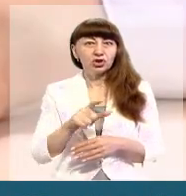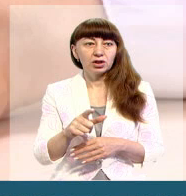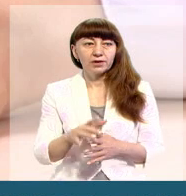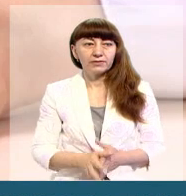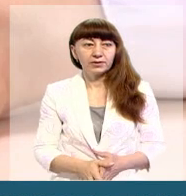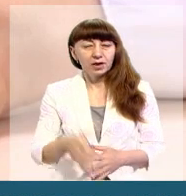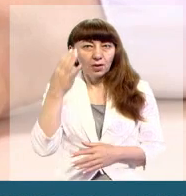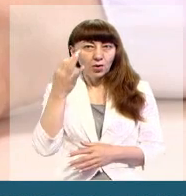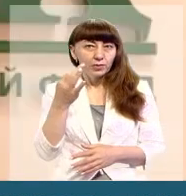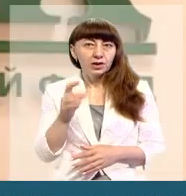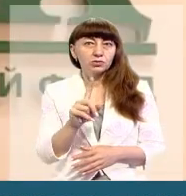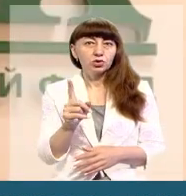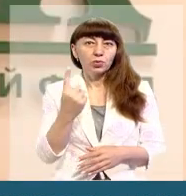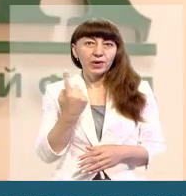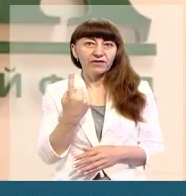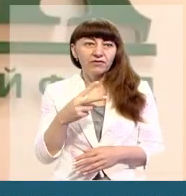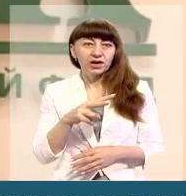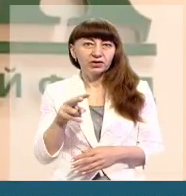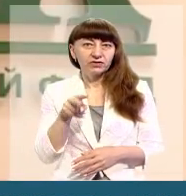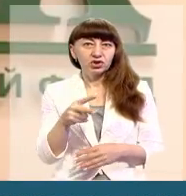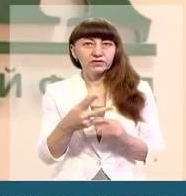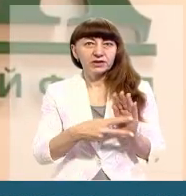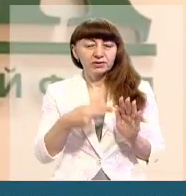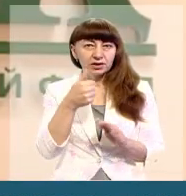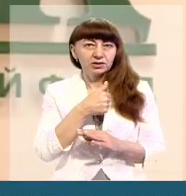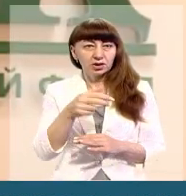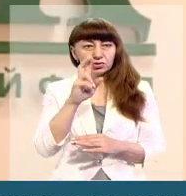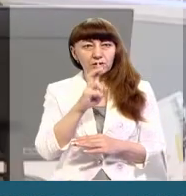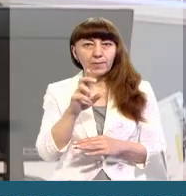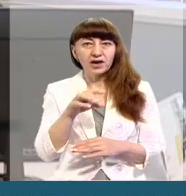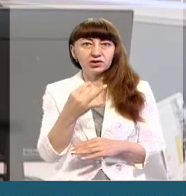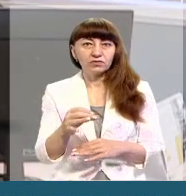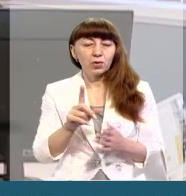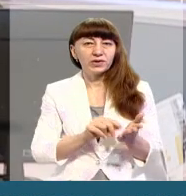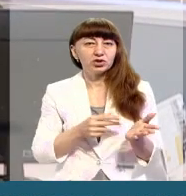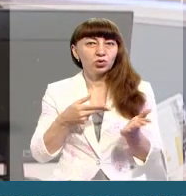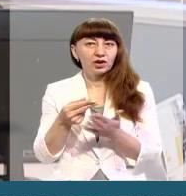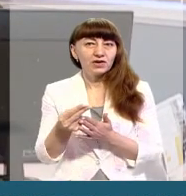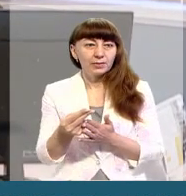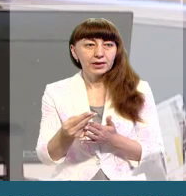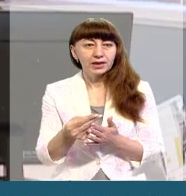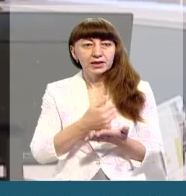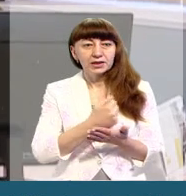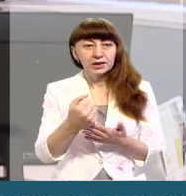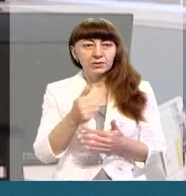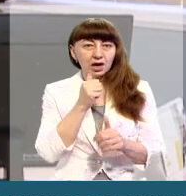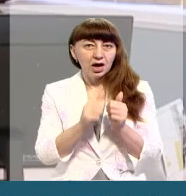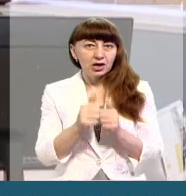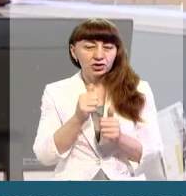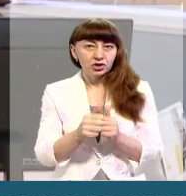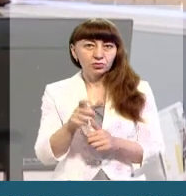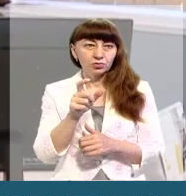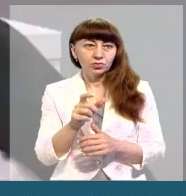2018 жылғы 1 шілдеден бастап мемлекеттік базалық зейнетақы төлемі зейнетақы жүйесіндегі өтілін ескере отырып, әр алушыға